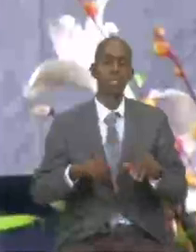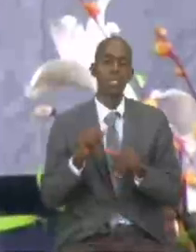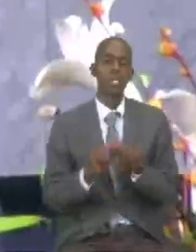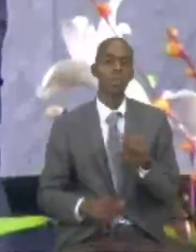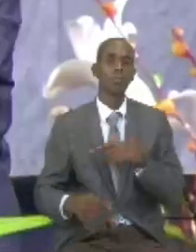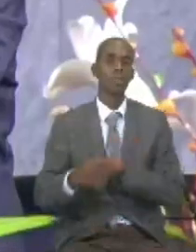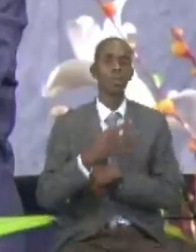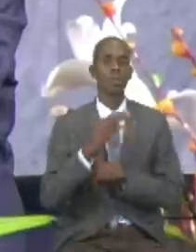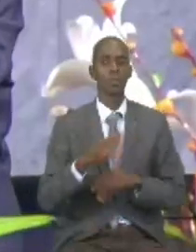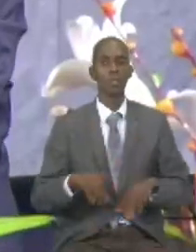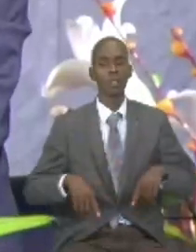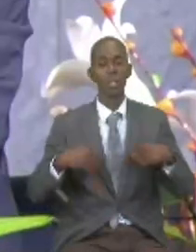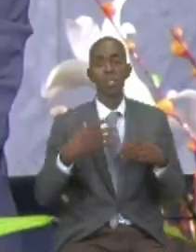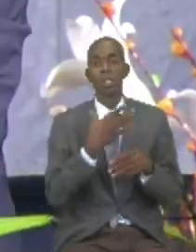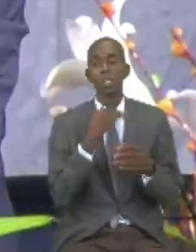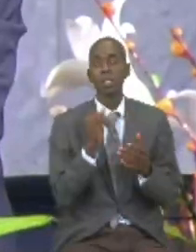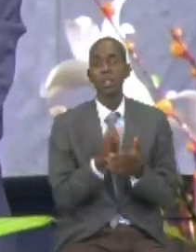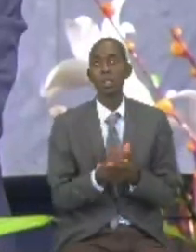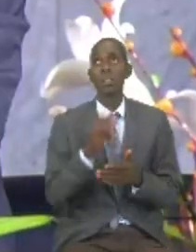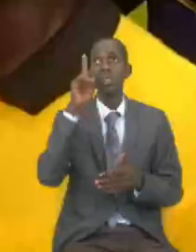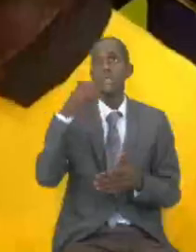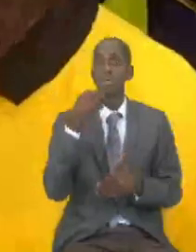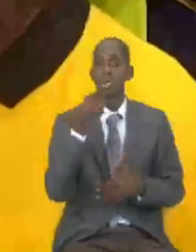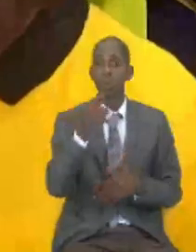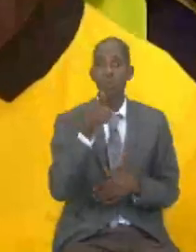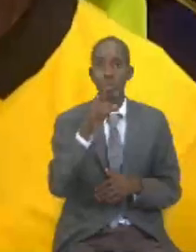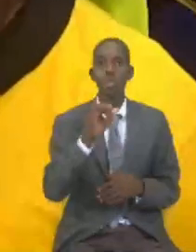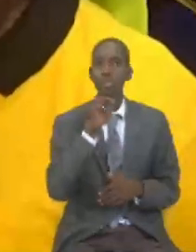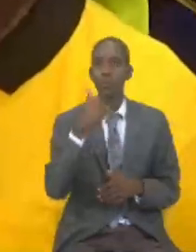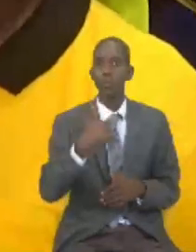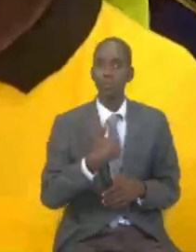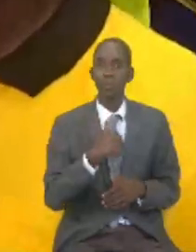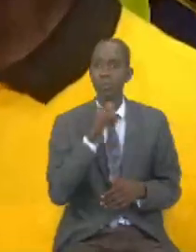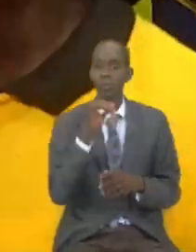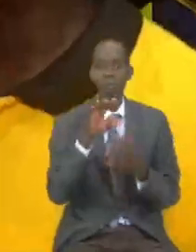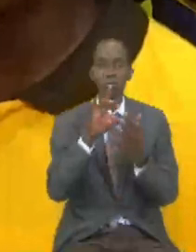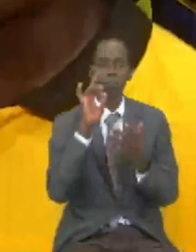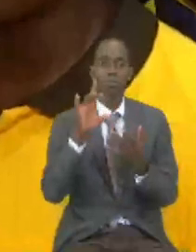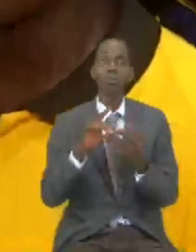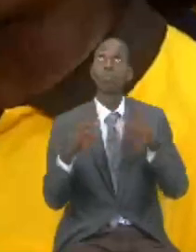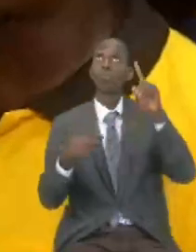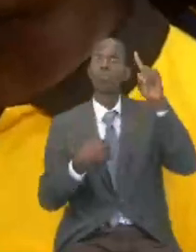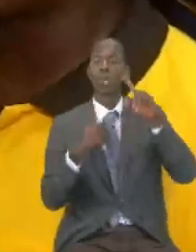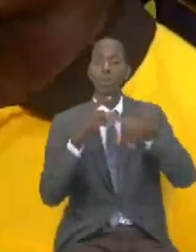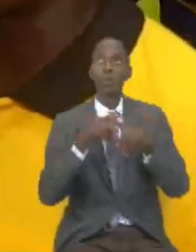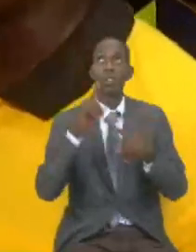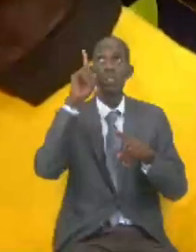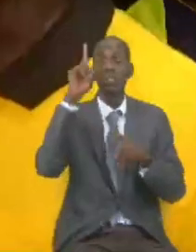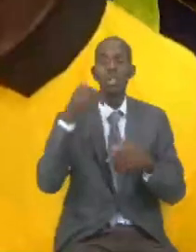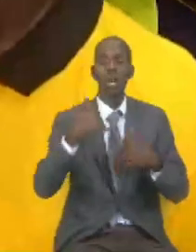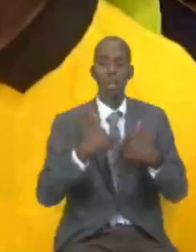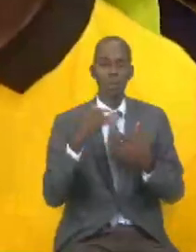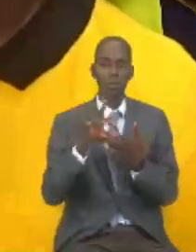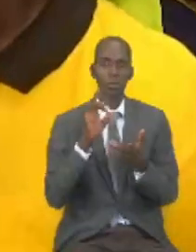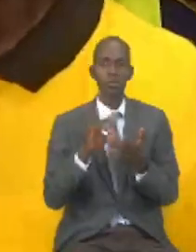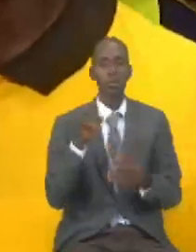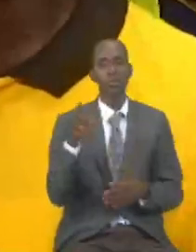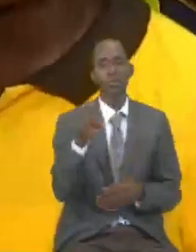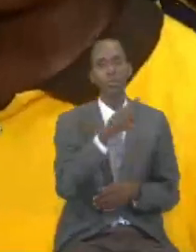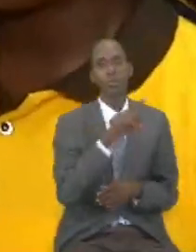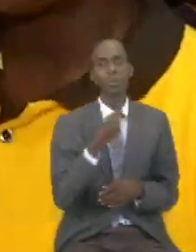du Seigneur tous les jours de ma vie. Et que ce n'est pas vous qui m'avez choisi, c'est moi qui vous ai choisi. Je vous ai choisi de